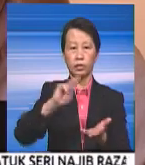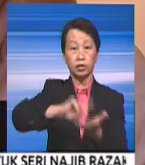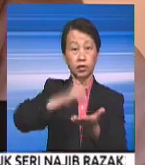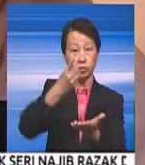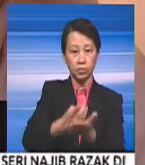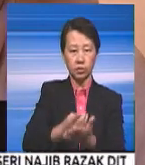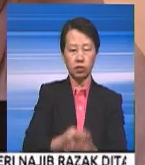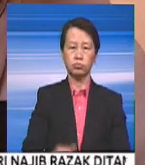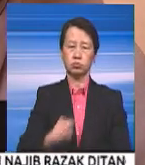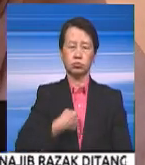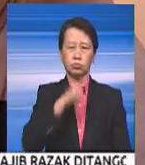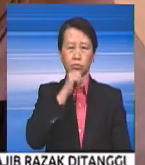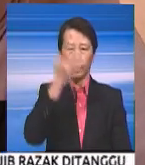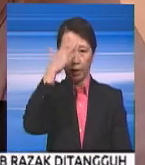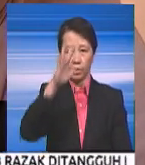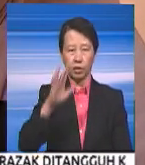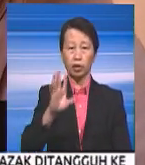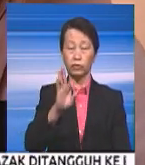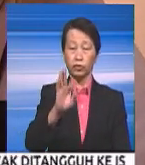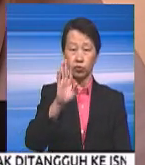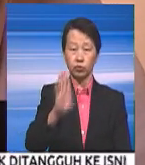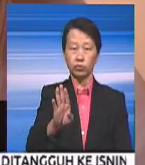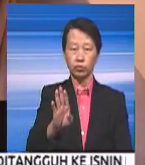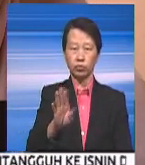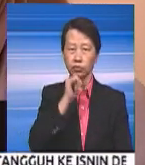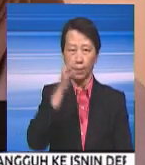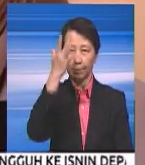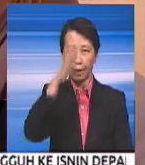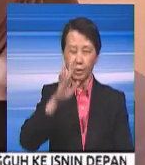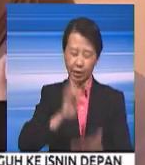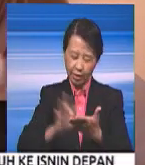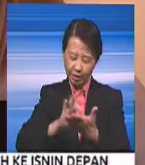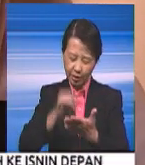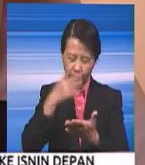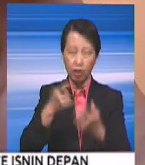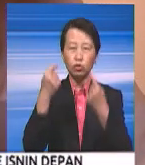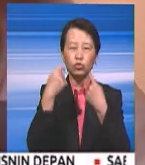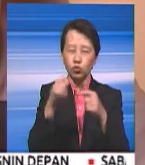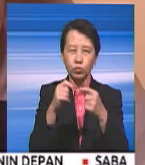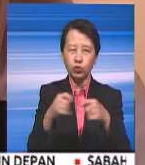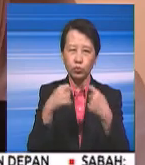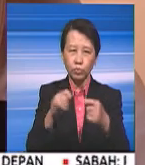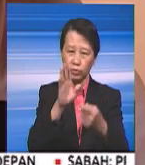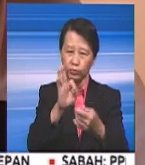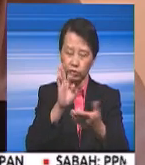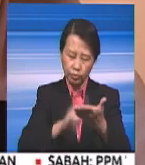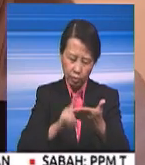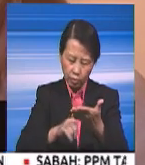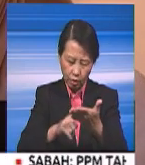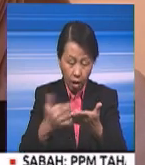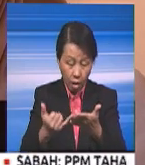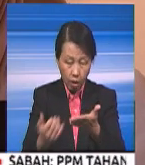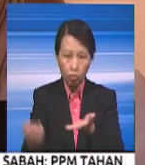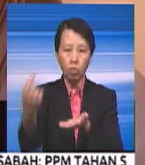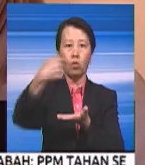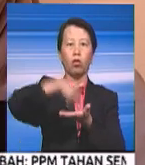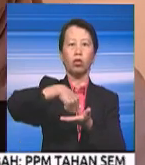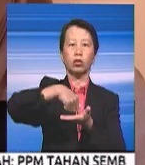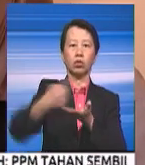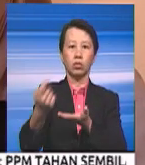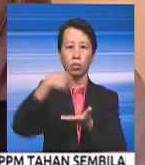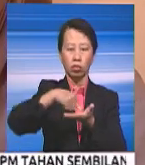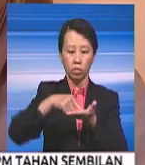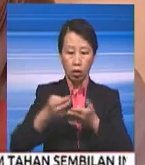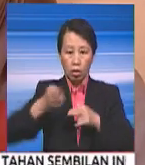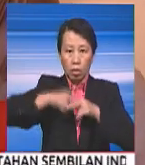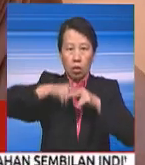tak pandai sebenarnya Facebook ads ni, tapi Mama cuba masuk dan tu Mama dapat order. Dan order tu pula makin